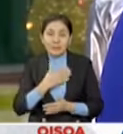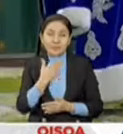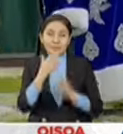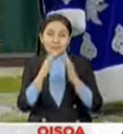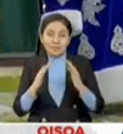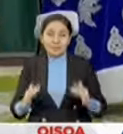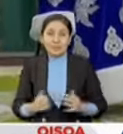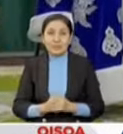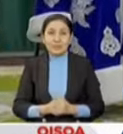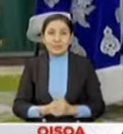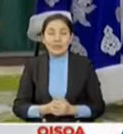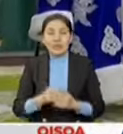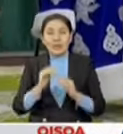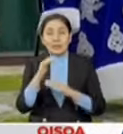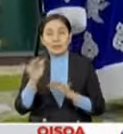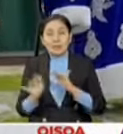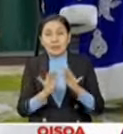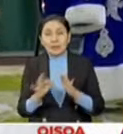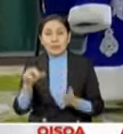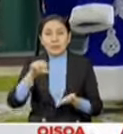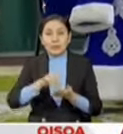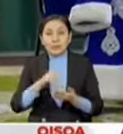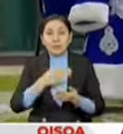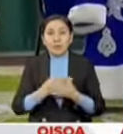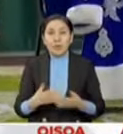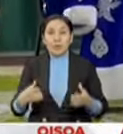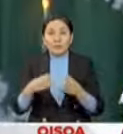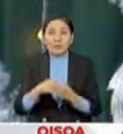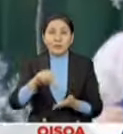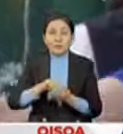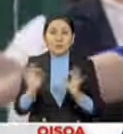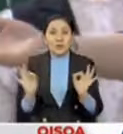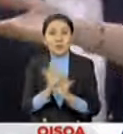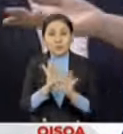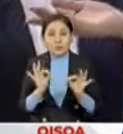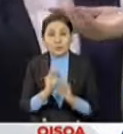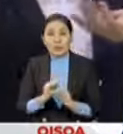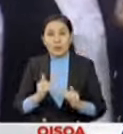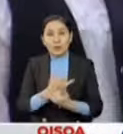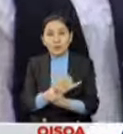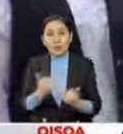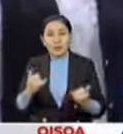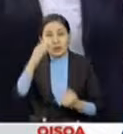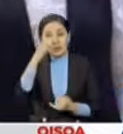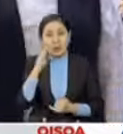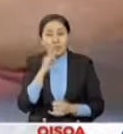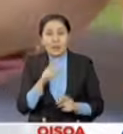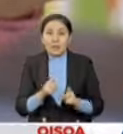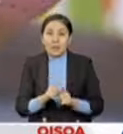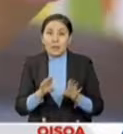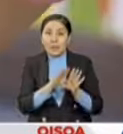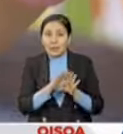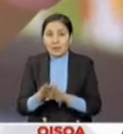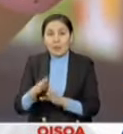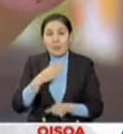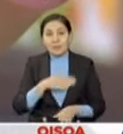sarchajon. Tadbirda maktabgacha ta'lim tashkiloti jamoasi ishtirokida ijro etilgan kuy qo'shiqlar bolajonlar hamda ota-onalarga birdek manzur